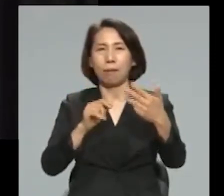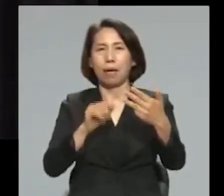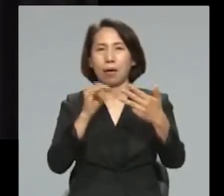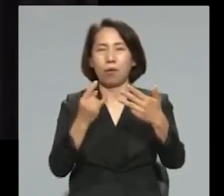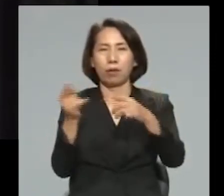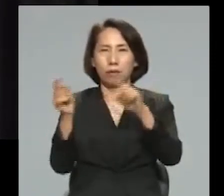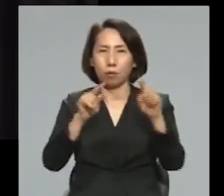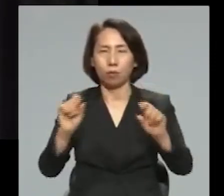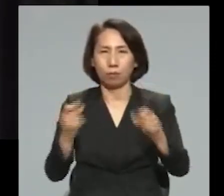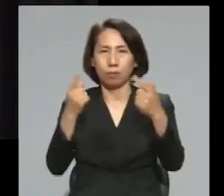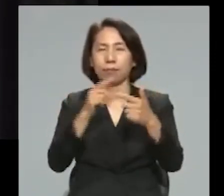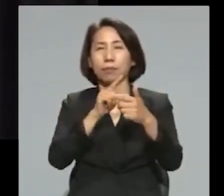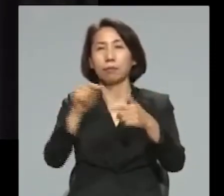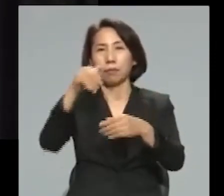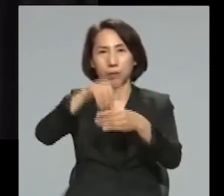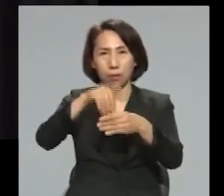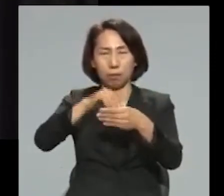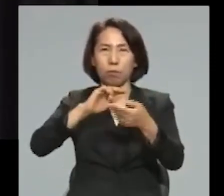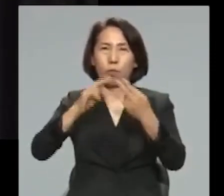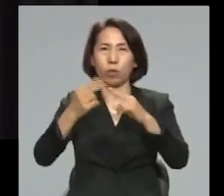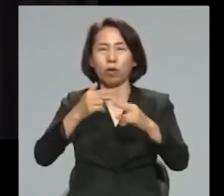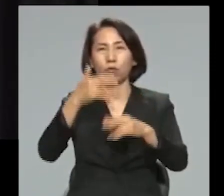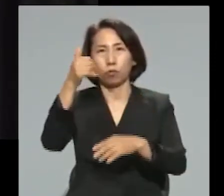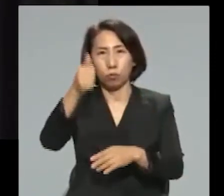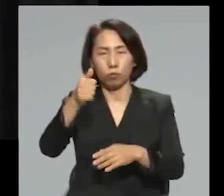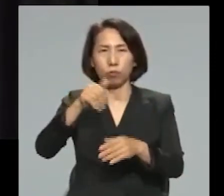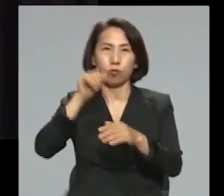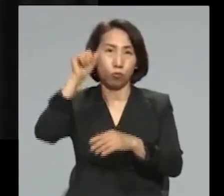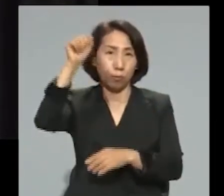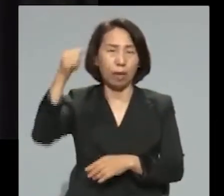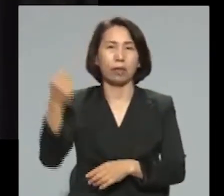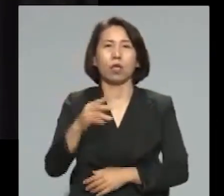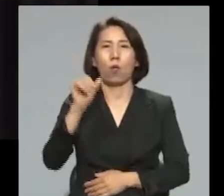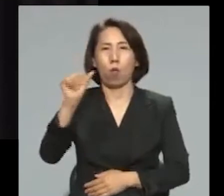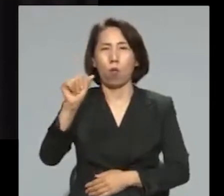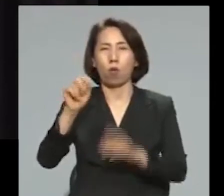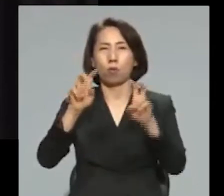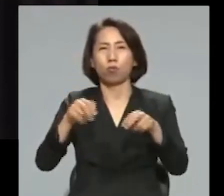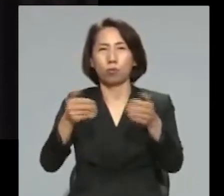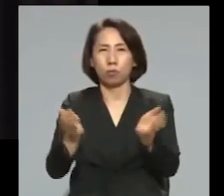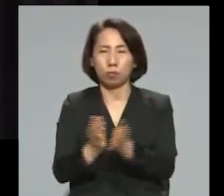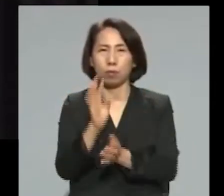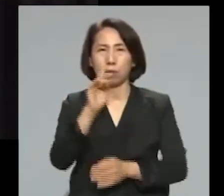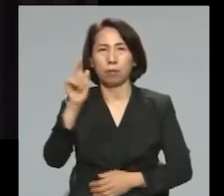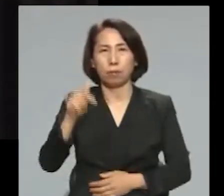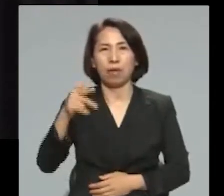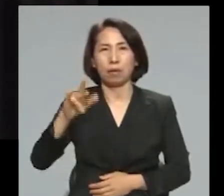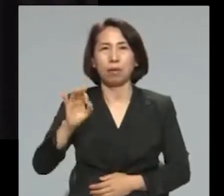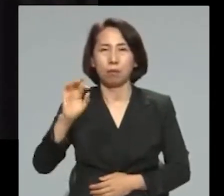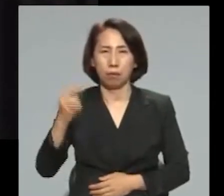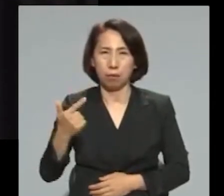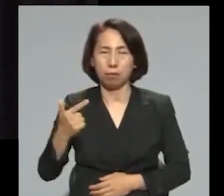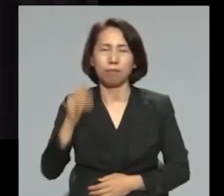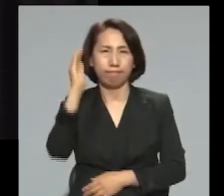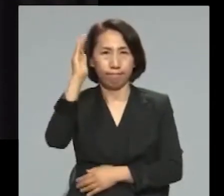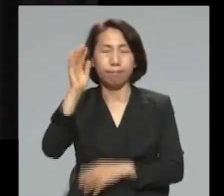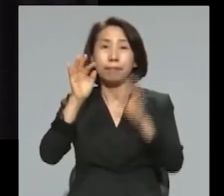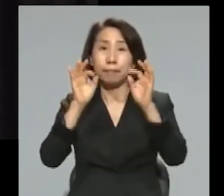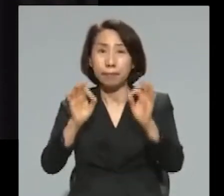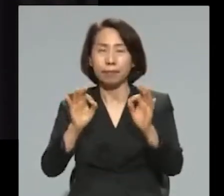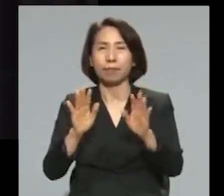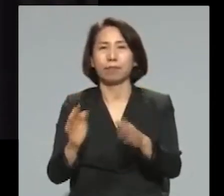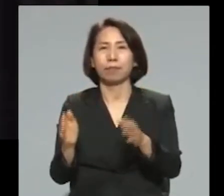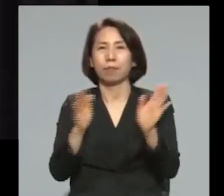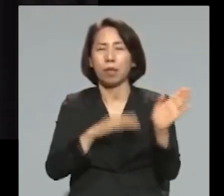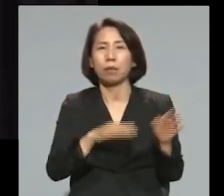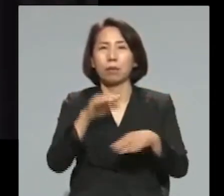전국 동시지방선거 고령 군수선거에 출마한 기호 5번 무소속 박정현 후보의 연설을 들으셨습니다. 이